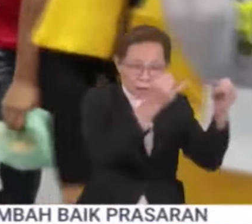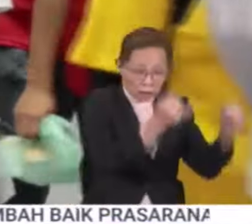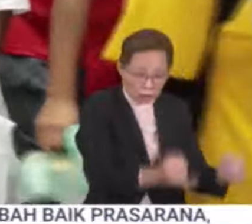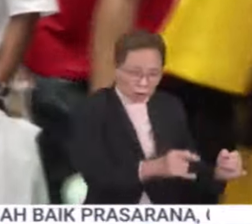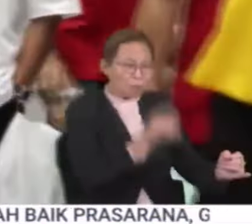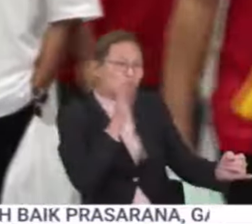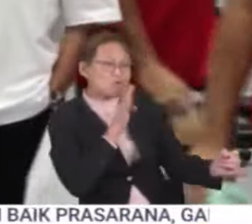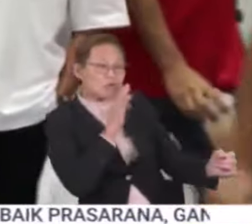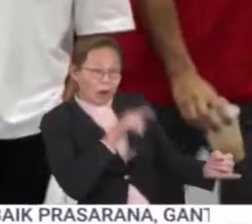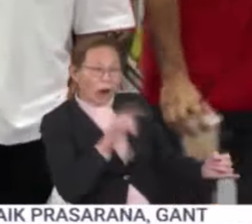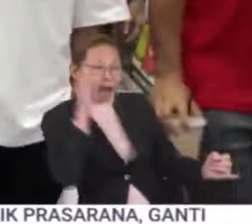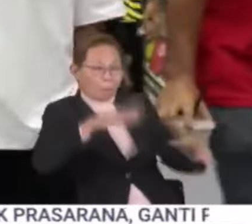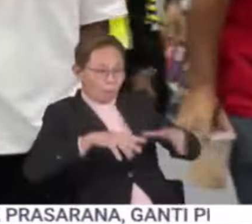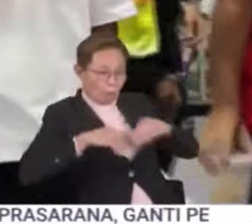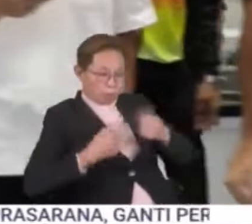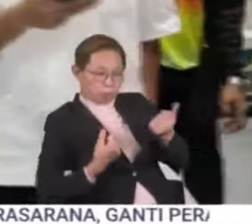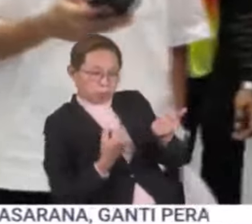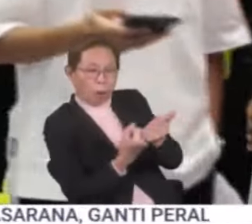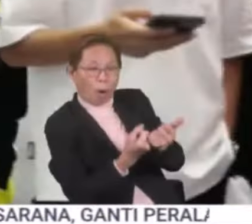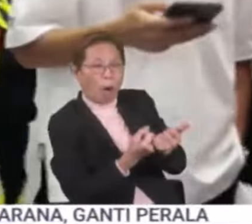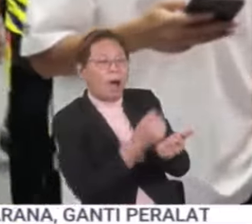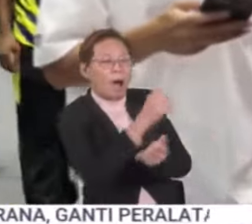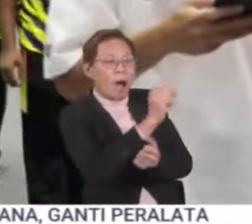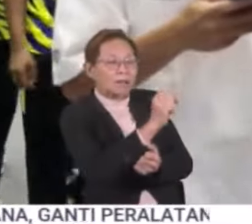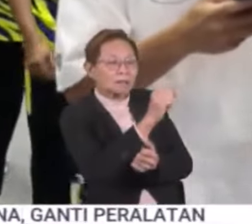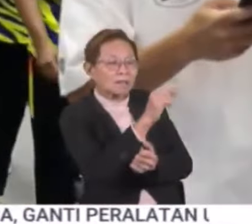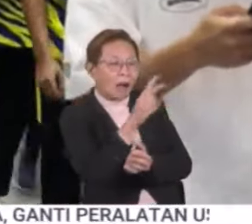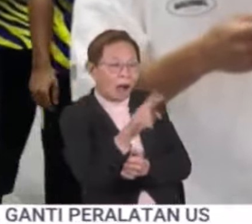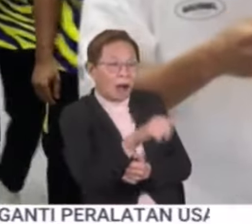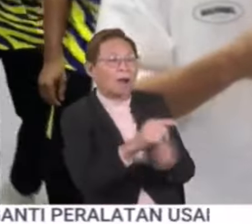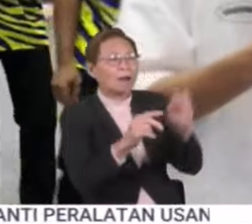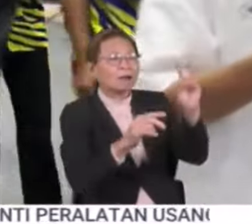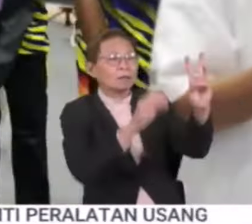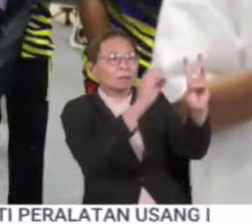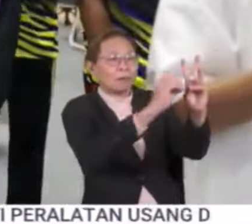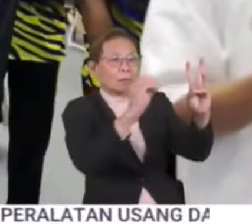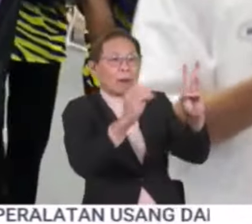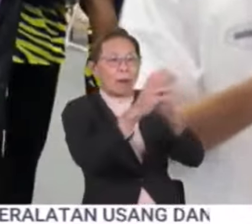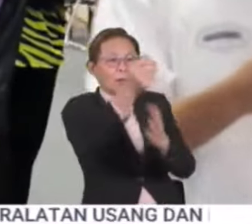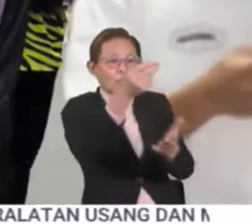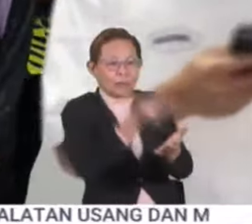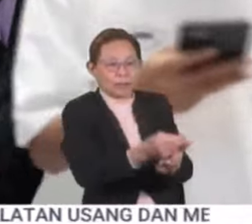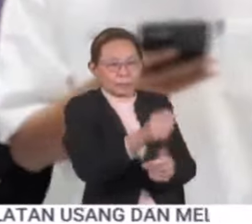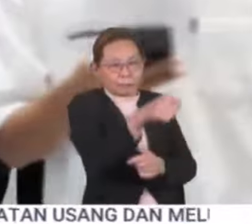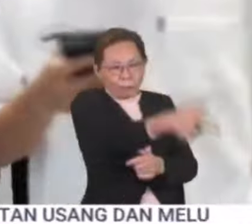Individu bujang bakal menerima sumbangan tunai rahmah STR RM600.